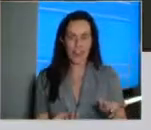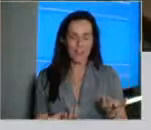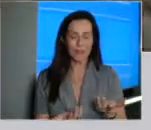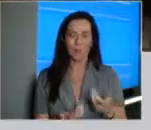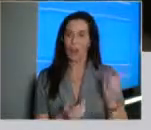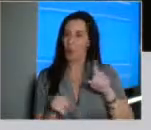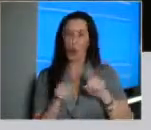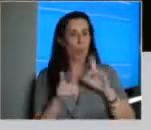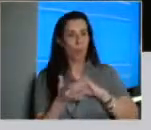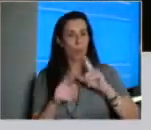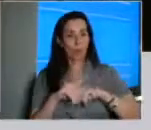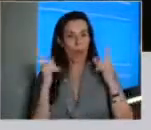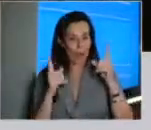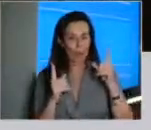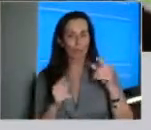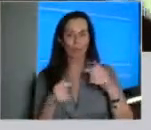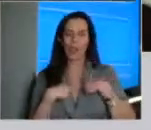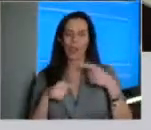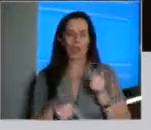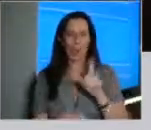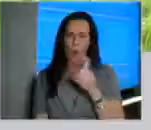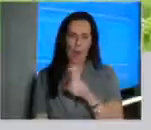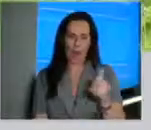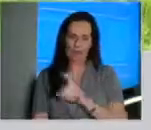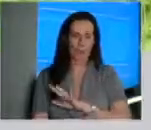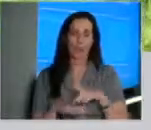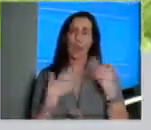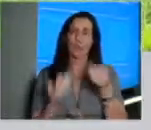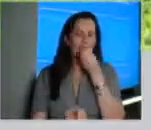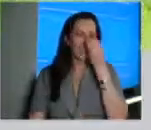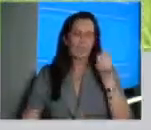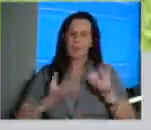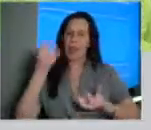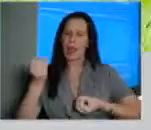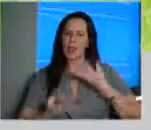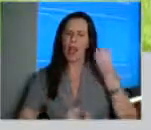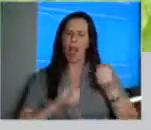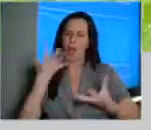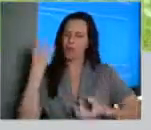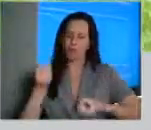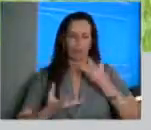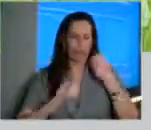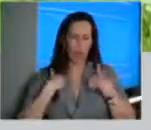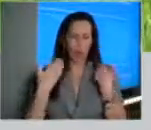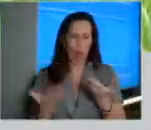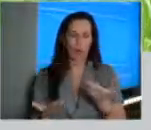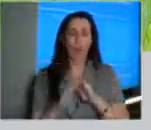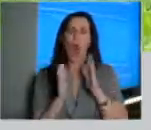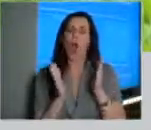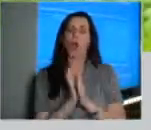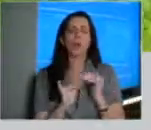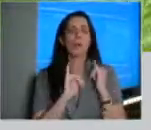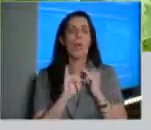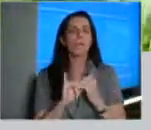ובשונה ממקומות אחרים בעיר אנחנו פה לא מרססים, ואנחנו נותנים לצמחייה לעלות ולפרוח וללבלב. כל זה